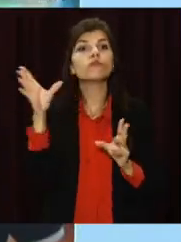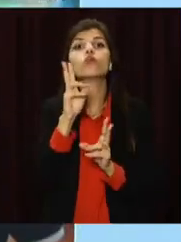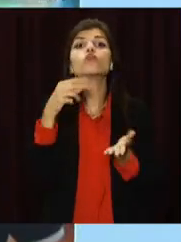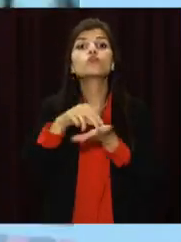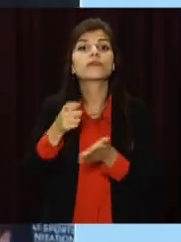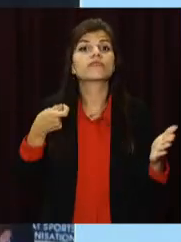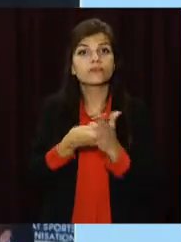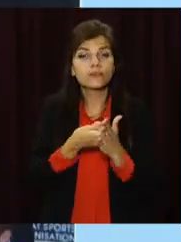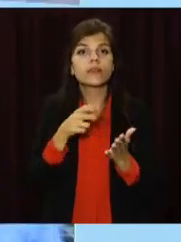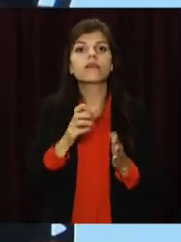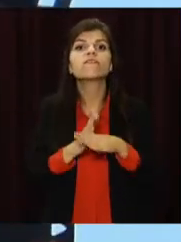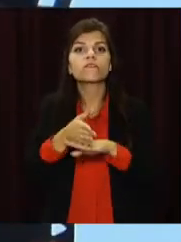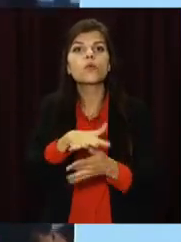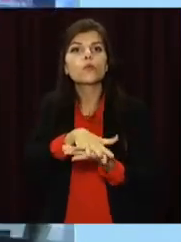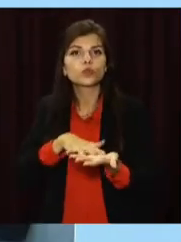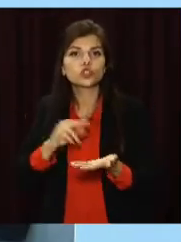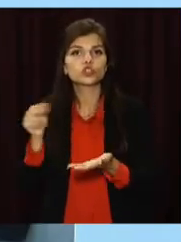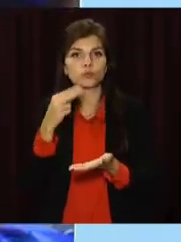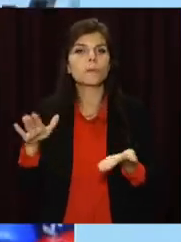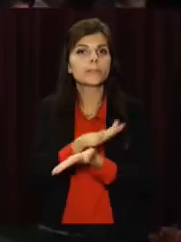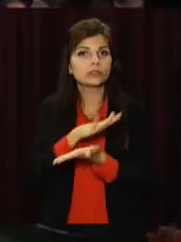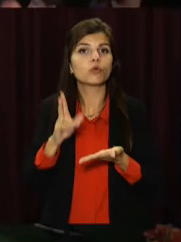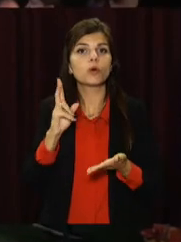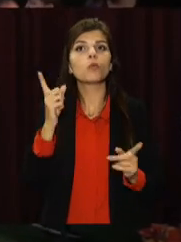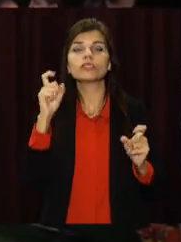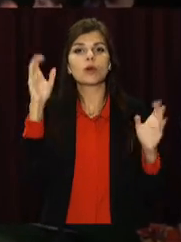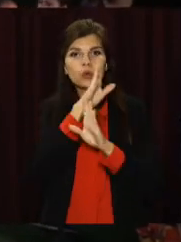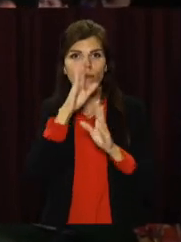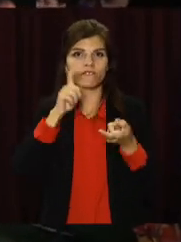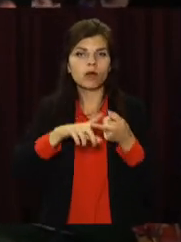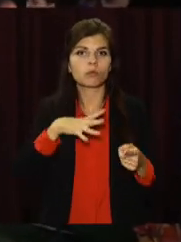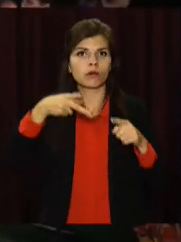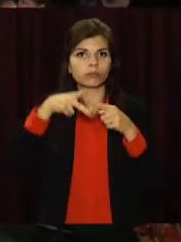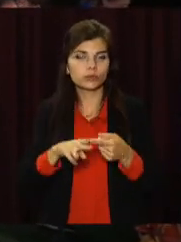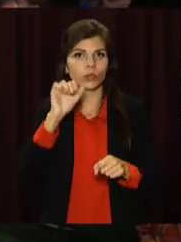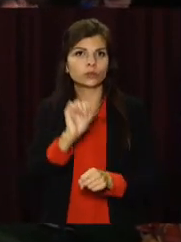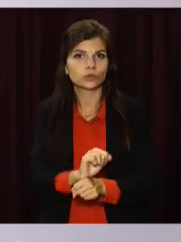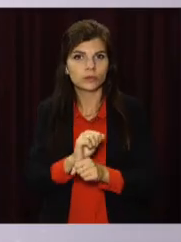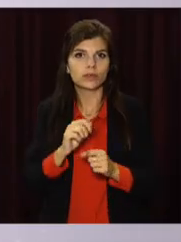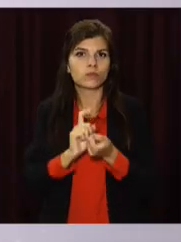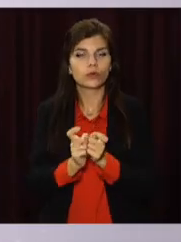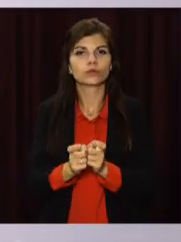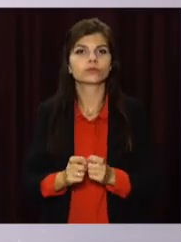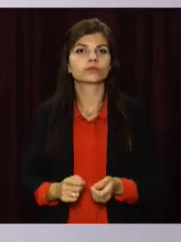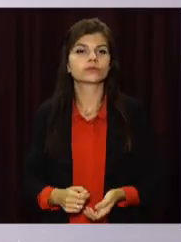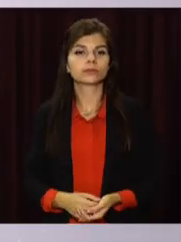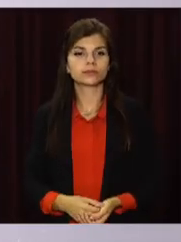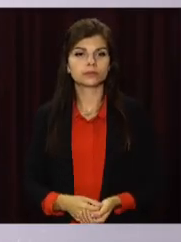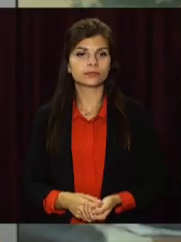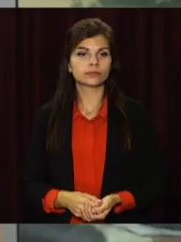квитки, вхід на продовження чемпіонату безкоштовний. Олександр Тущенко, Василь Самовар, Open News, телеканал